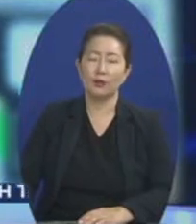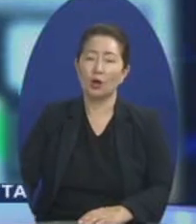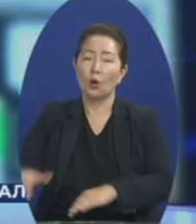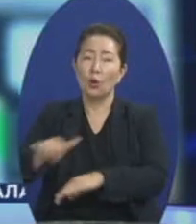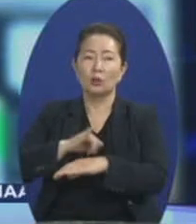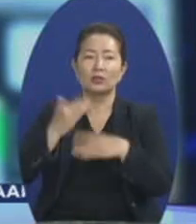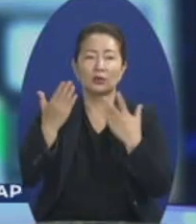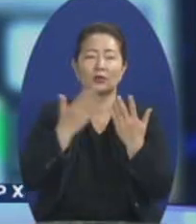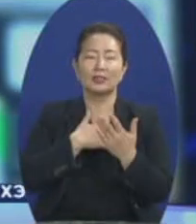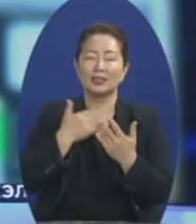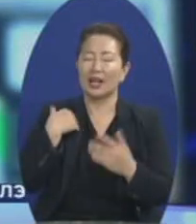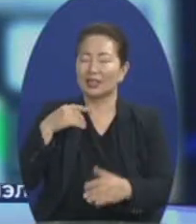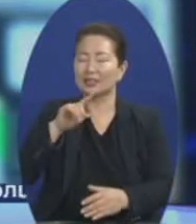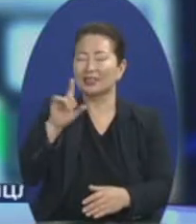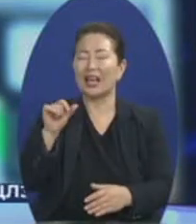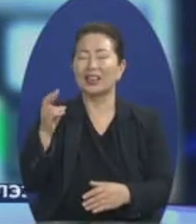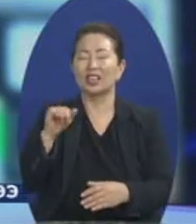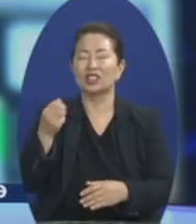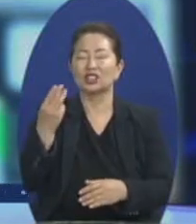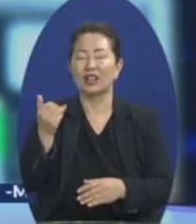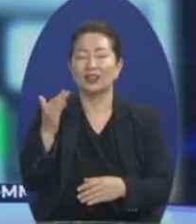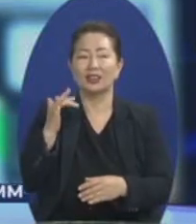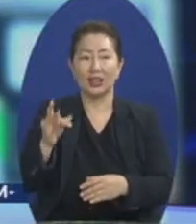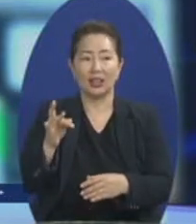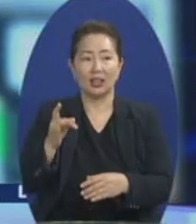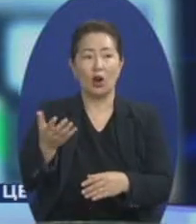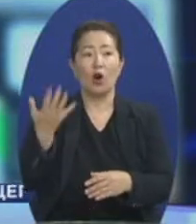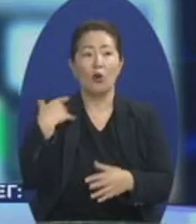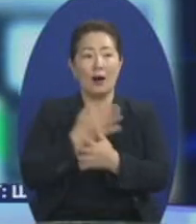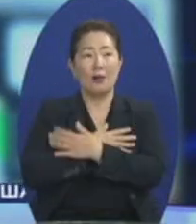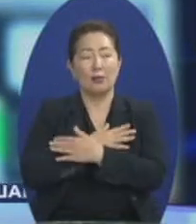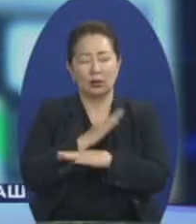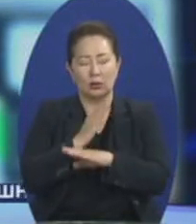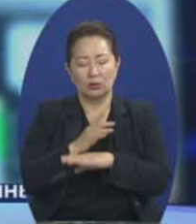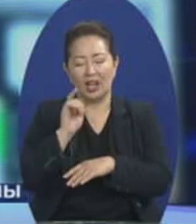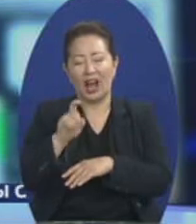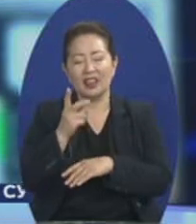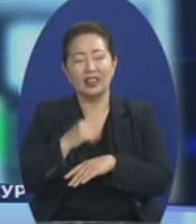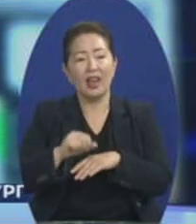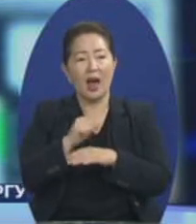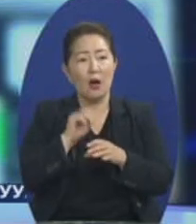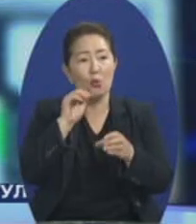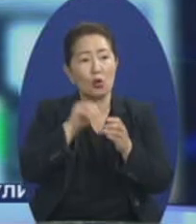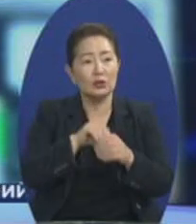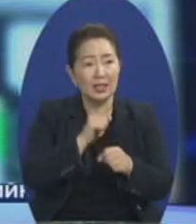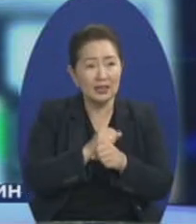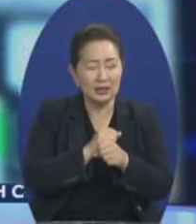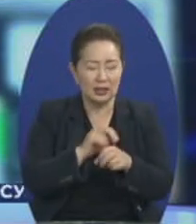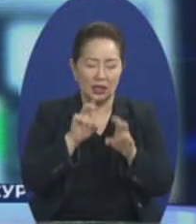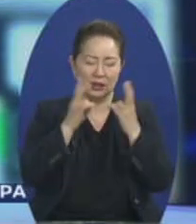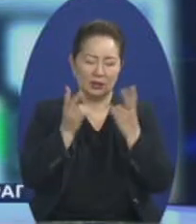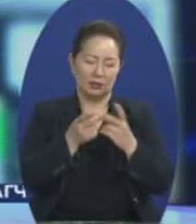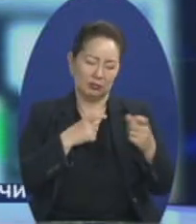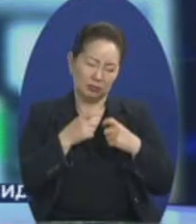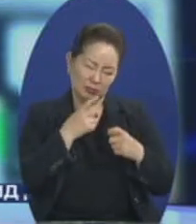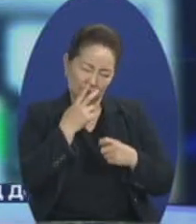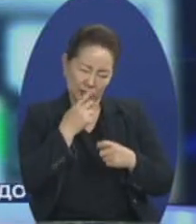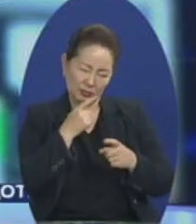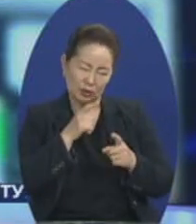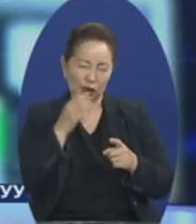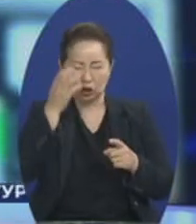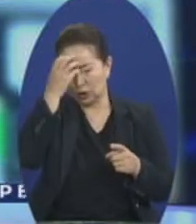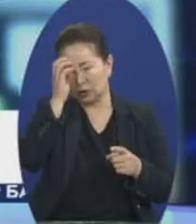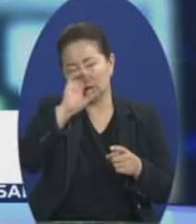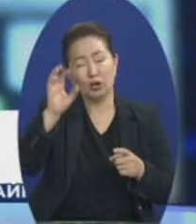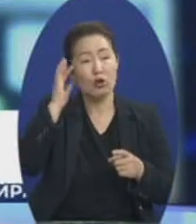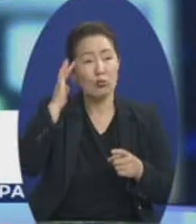Улсын хурлын дараа занда шатар өнгөрсөн амралтын өдрүүдэд хинтээ амигт ажиллалаа. Нийгмийн эдийн засгийн өмнө тулгунсан асуудлуудыг шийдвэрлэх хүрээнд төр засгаас авч хэрэгжүүлж